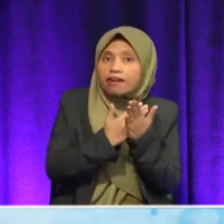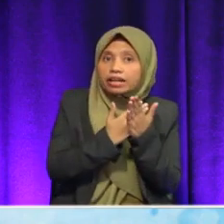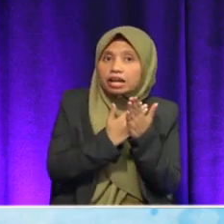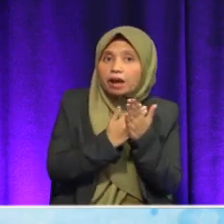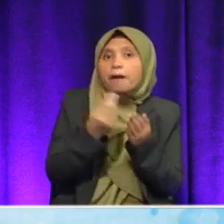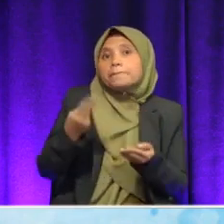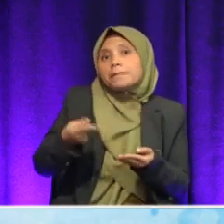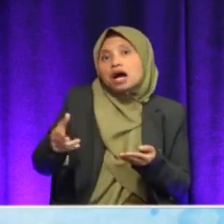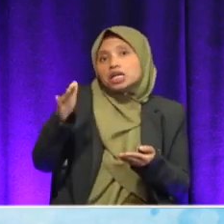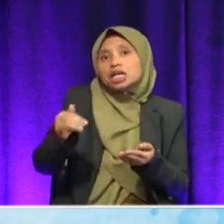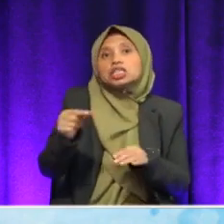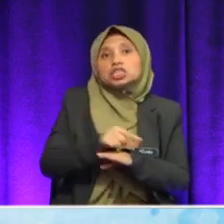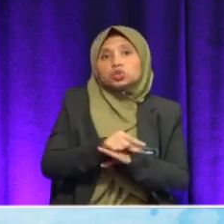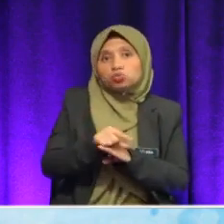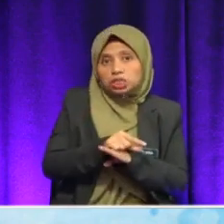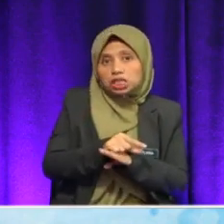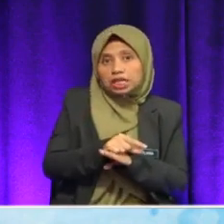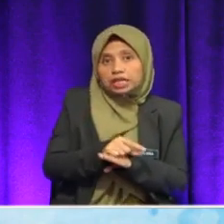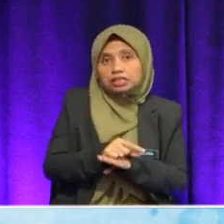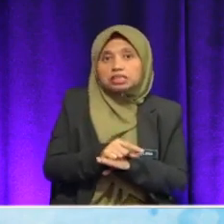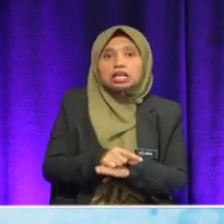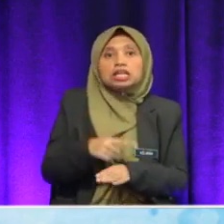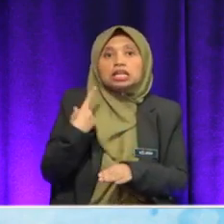bahan yang digunakan dan juga dapat